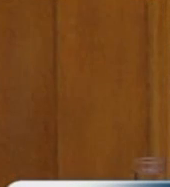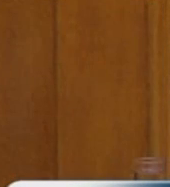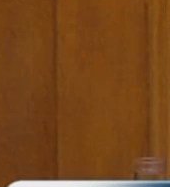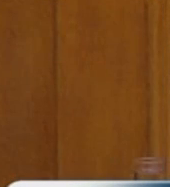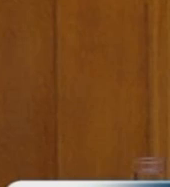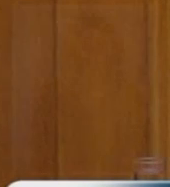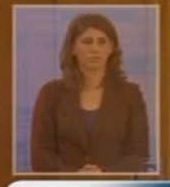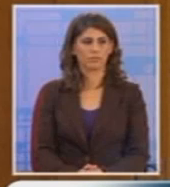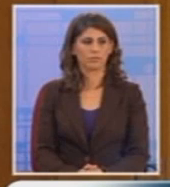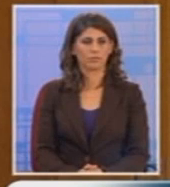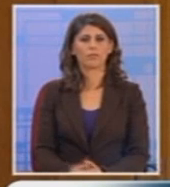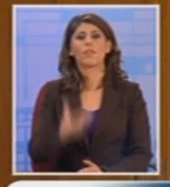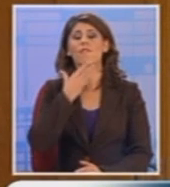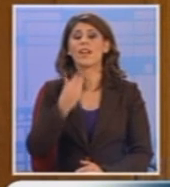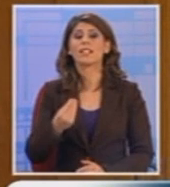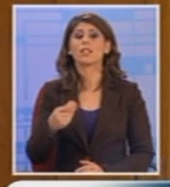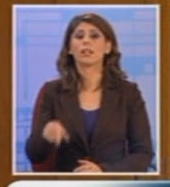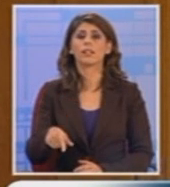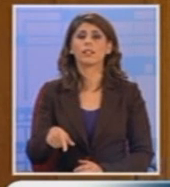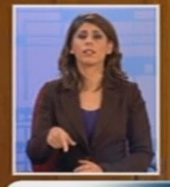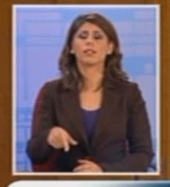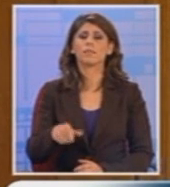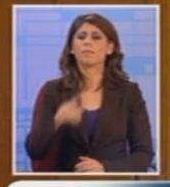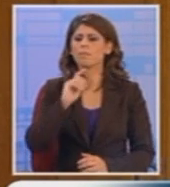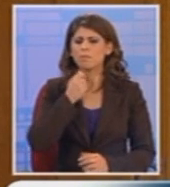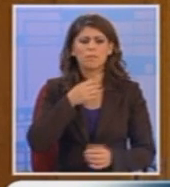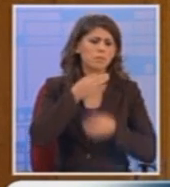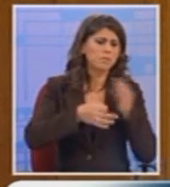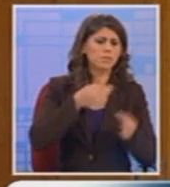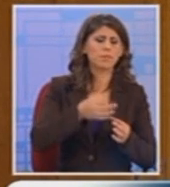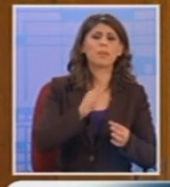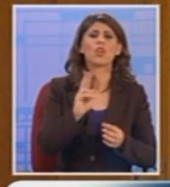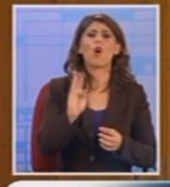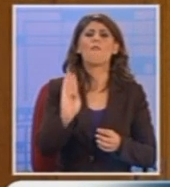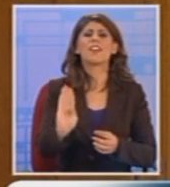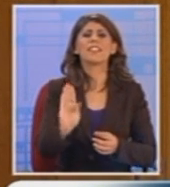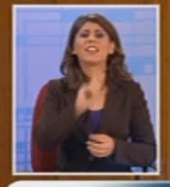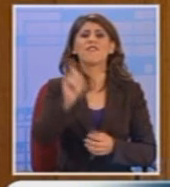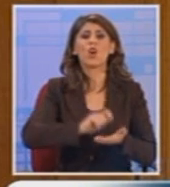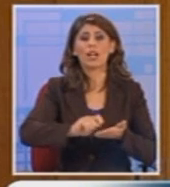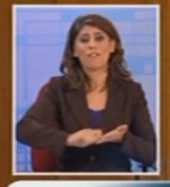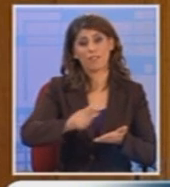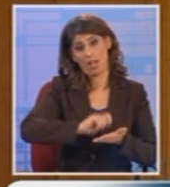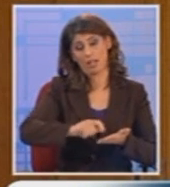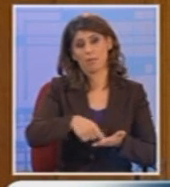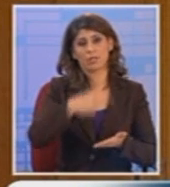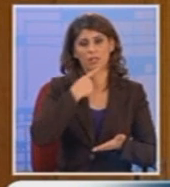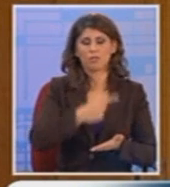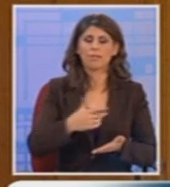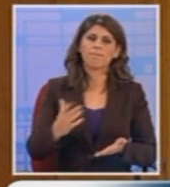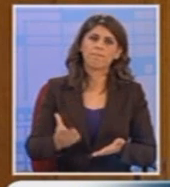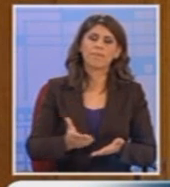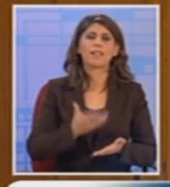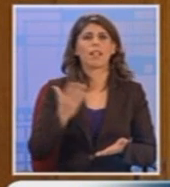Βενιζέλος ήταν σε μία εκμυστήρευση με το Βεντήρι, τον ιστορικό του, τον βιογράφο του, και του λέει: